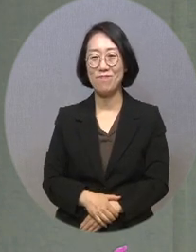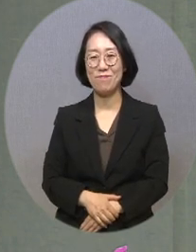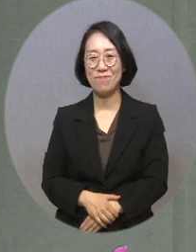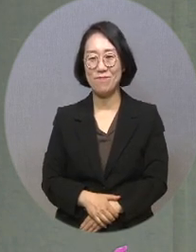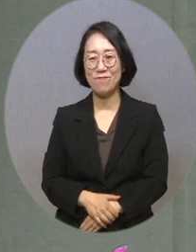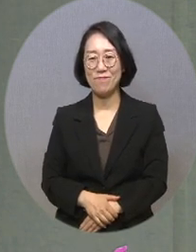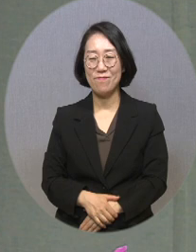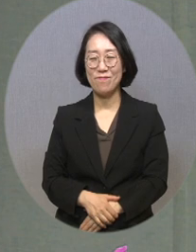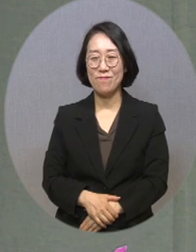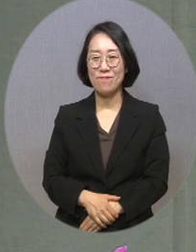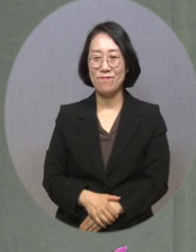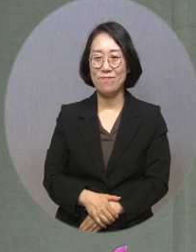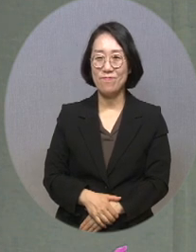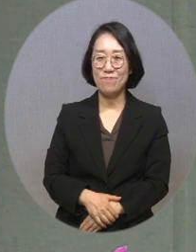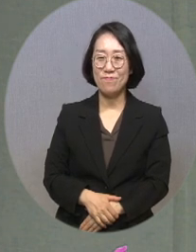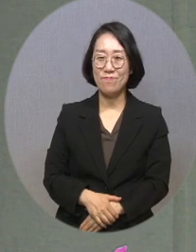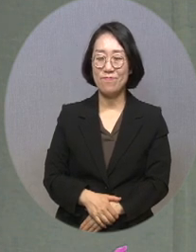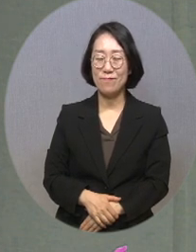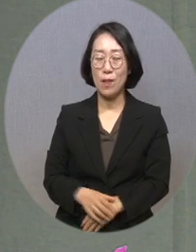네. 저 이